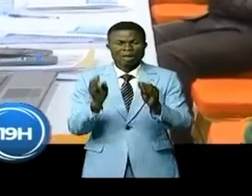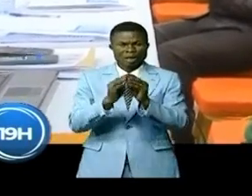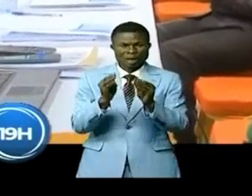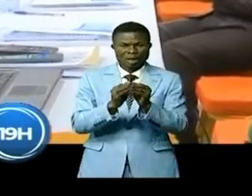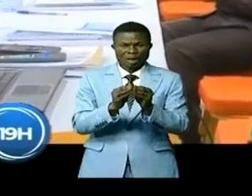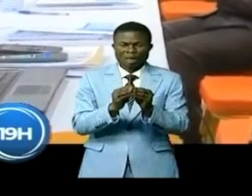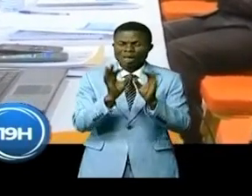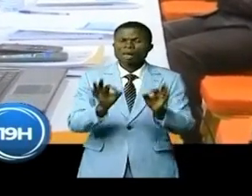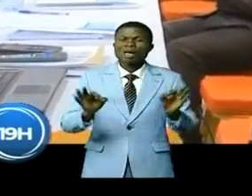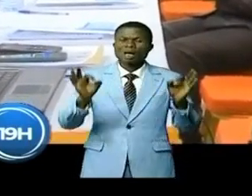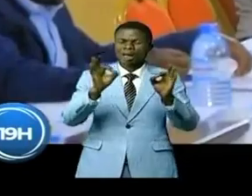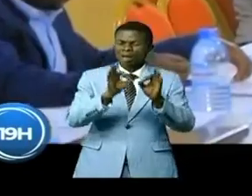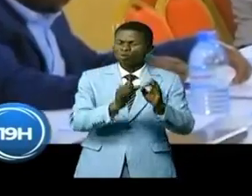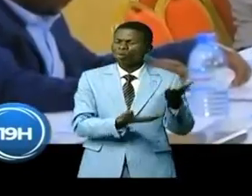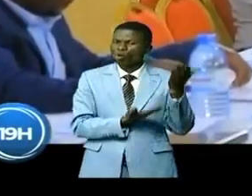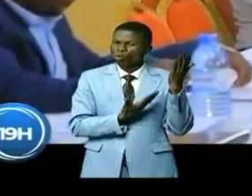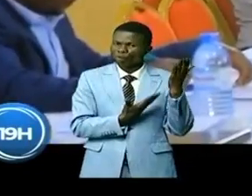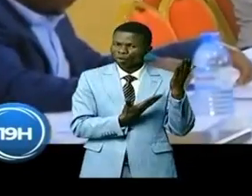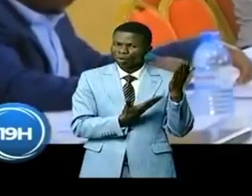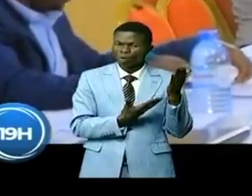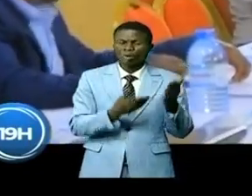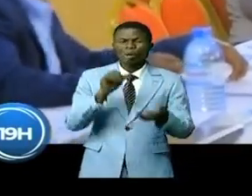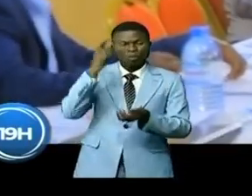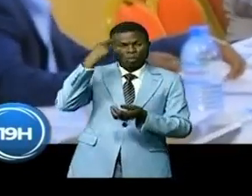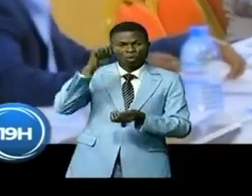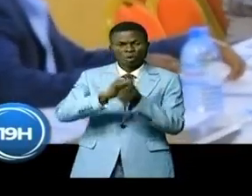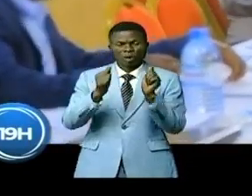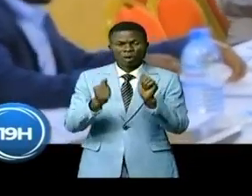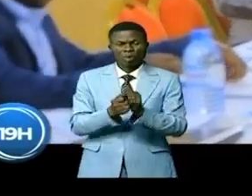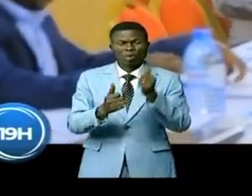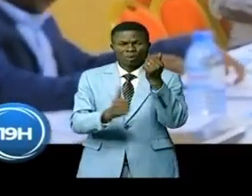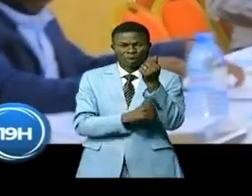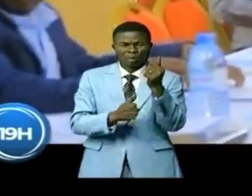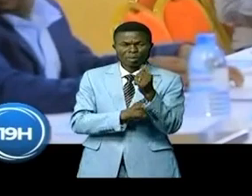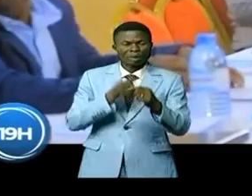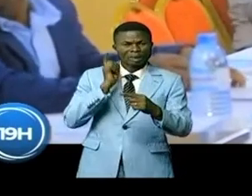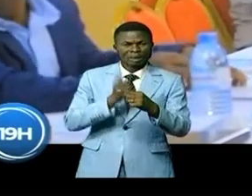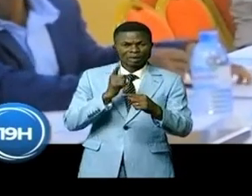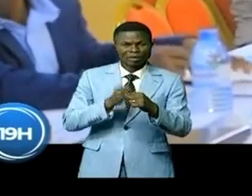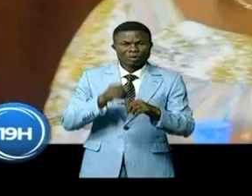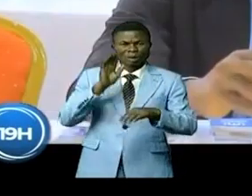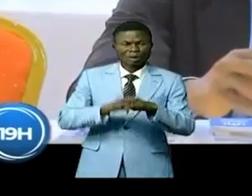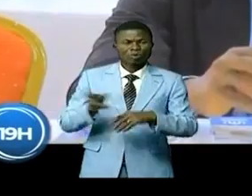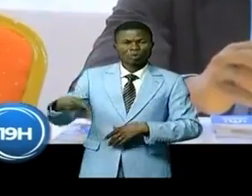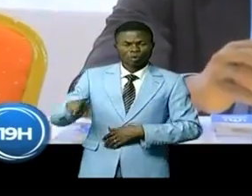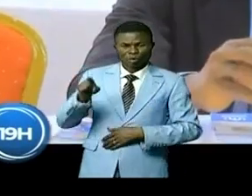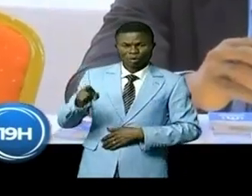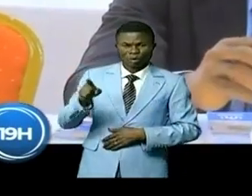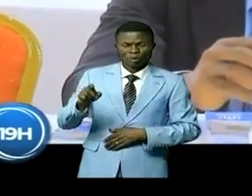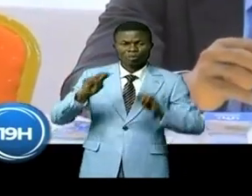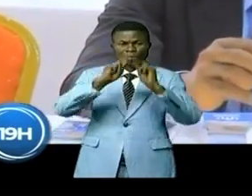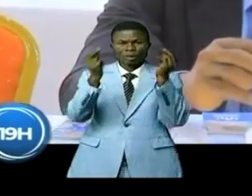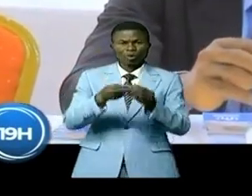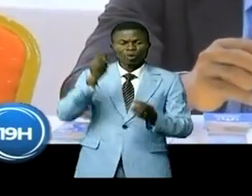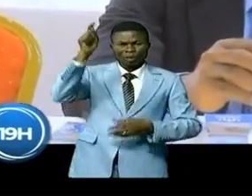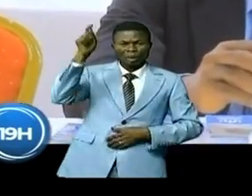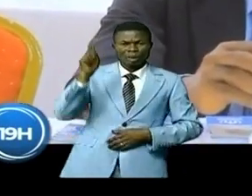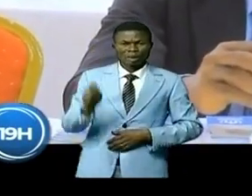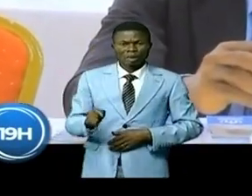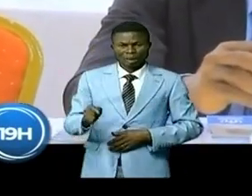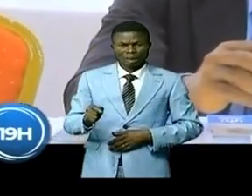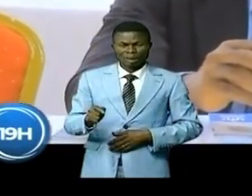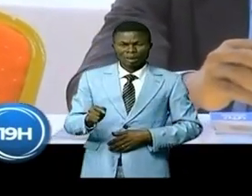une importance capitale au vu de la situation humanitaire précaire que connaît l'Ituri. Les groupes armés ont pris une